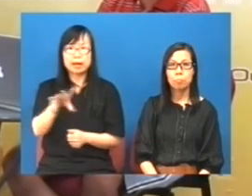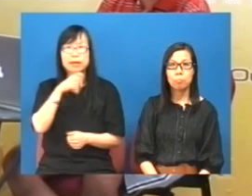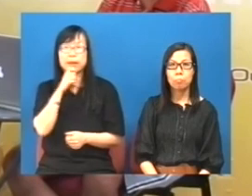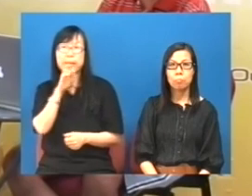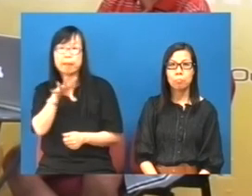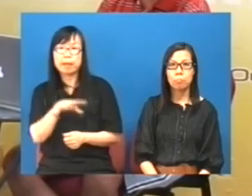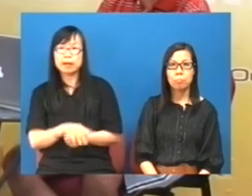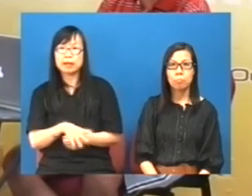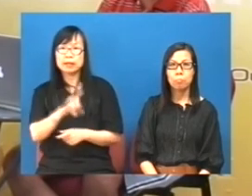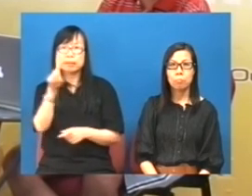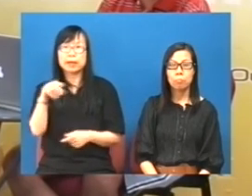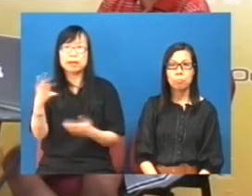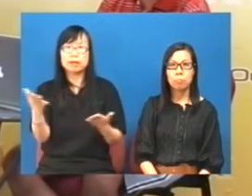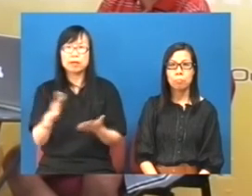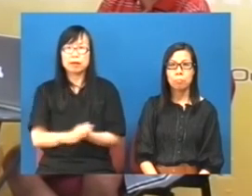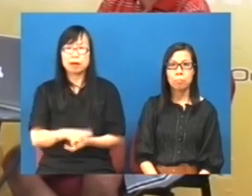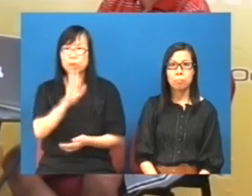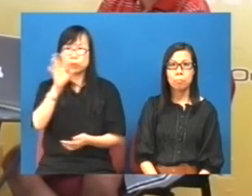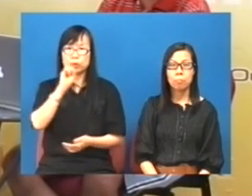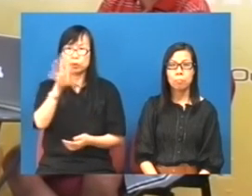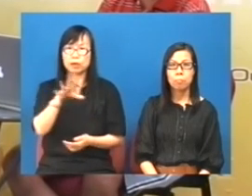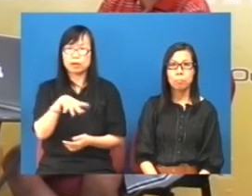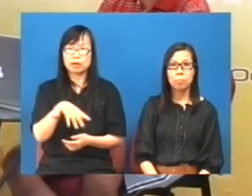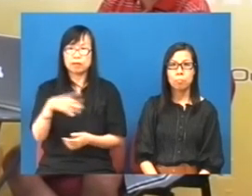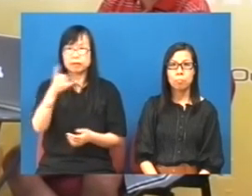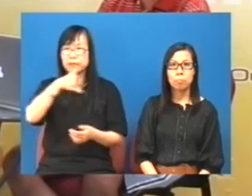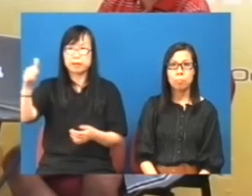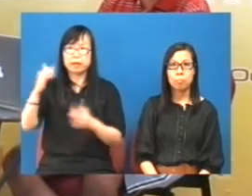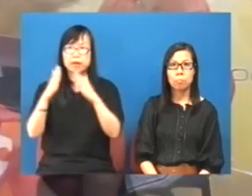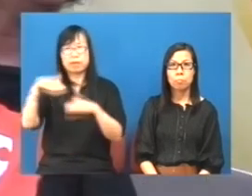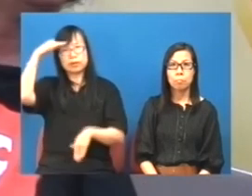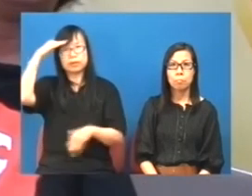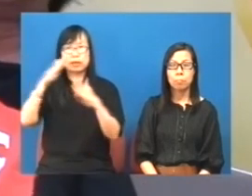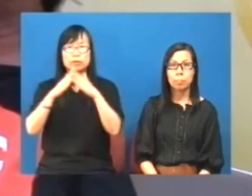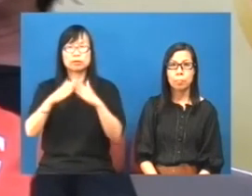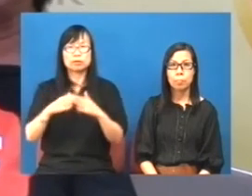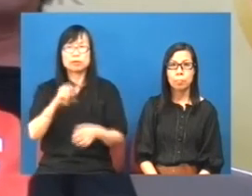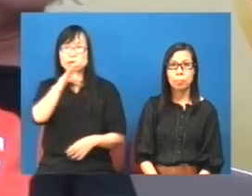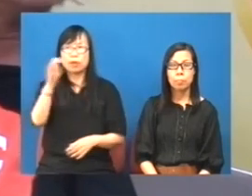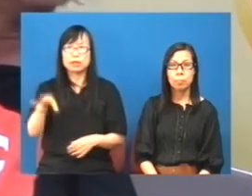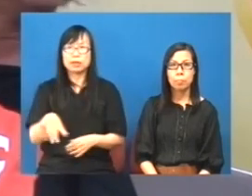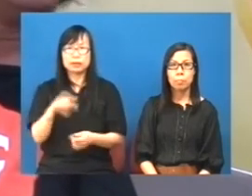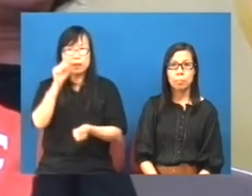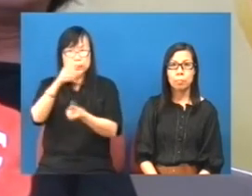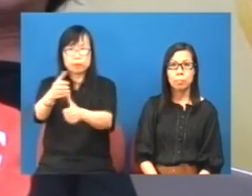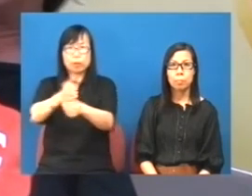為何會這樣他說小姐我不會跟你說有什麼事回胎館說什麼意思因為就是拘捕